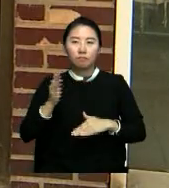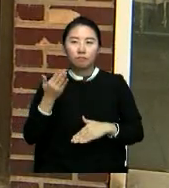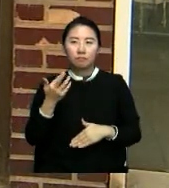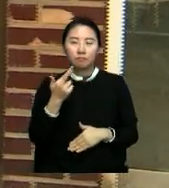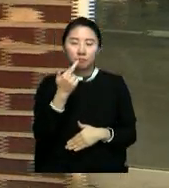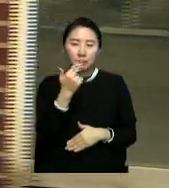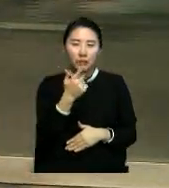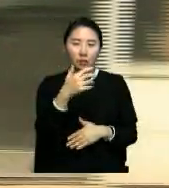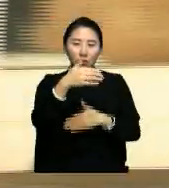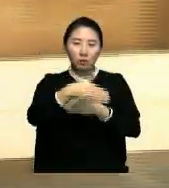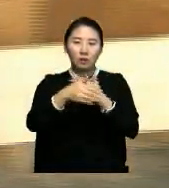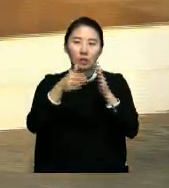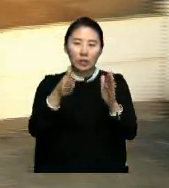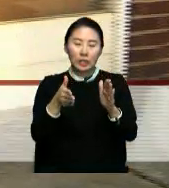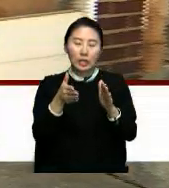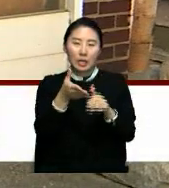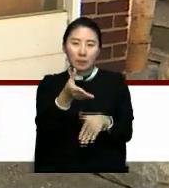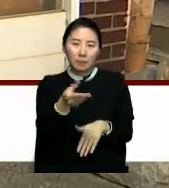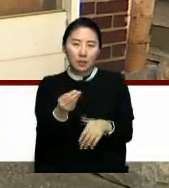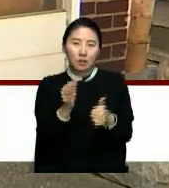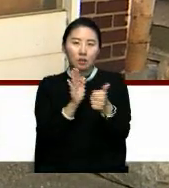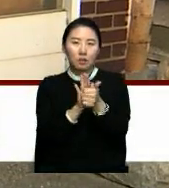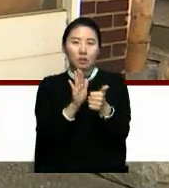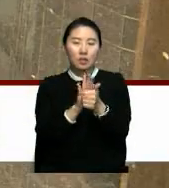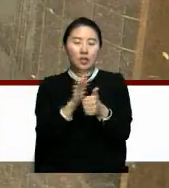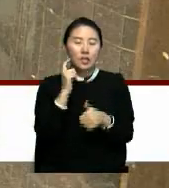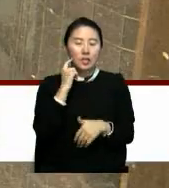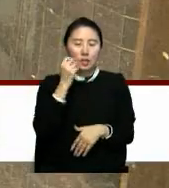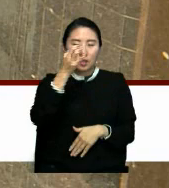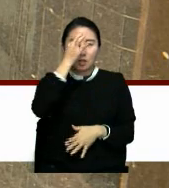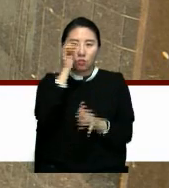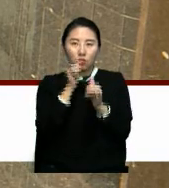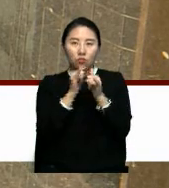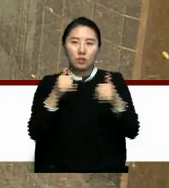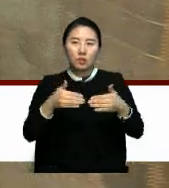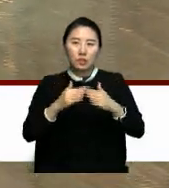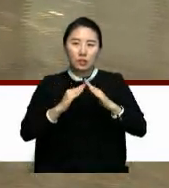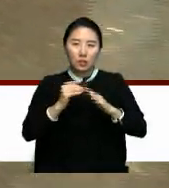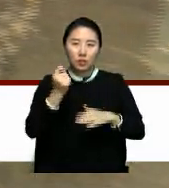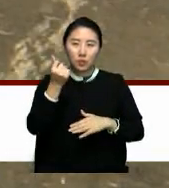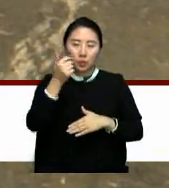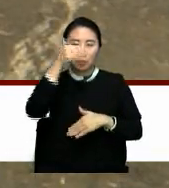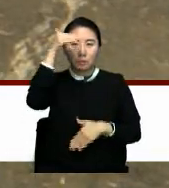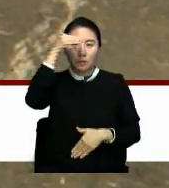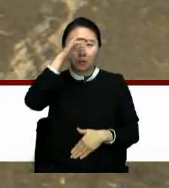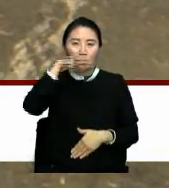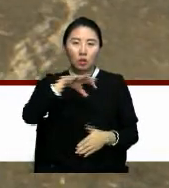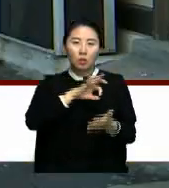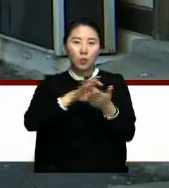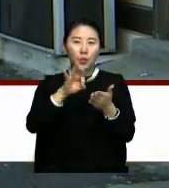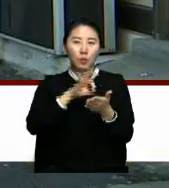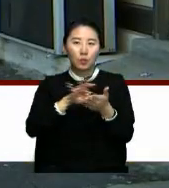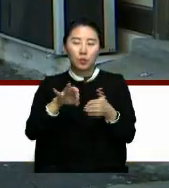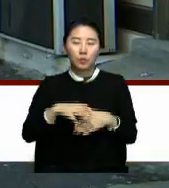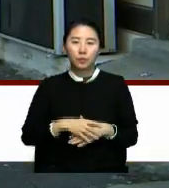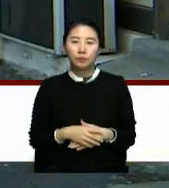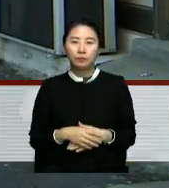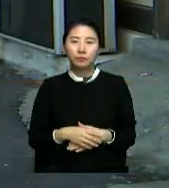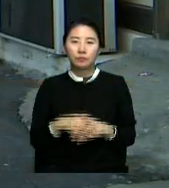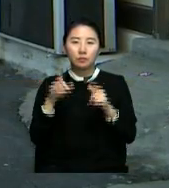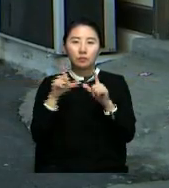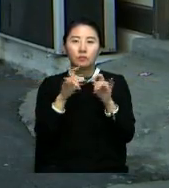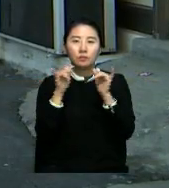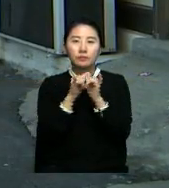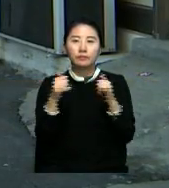빈 점포들은 임대료를 지원해 상주 예술인들을 유치하고 미니 박물관 등으로 활용하기로 했습니다.